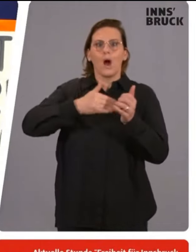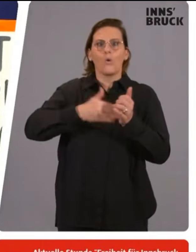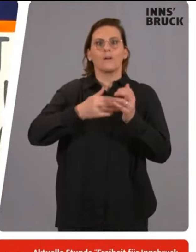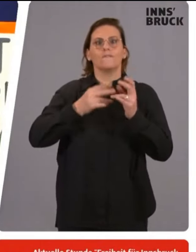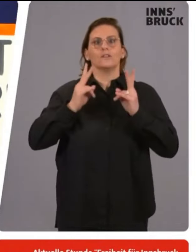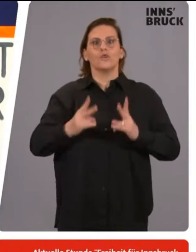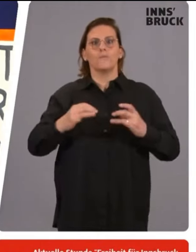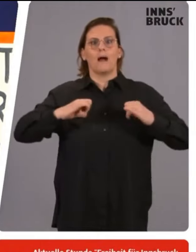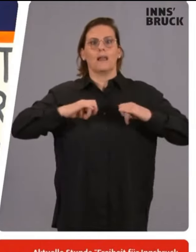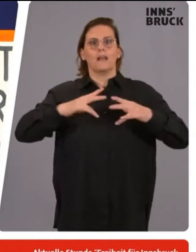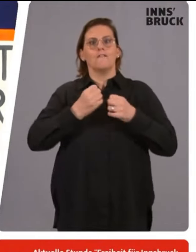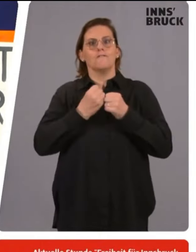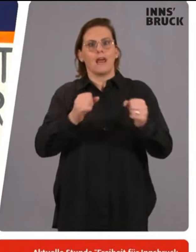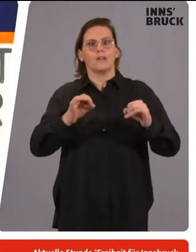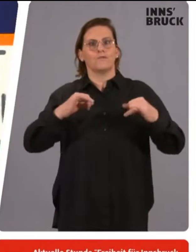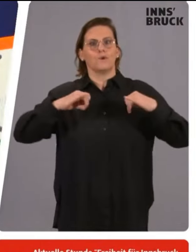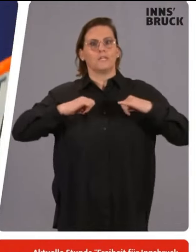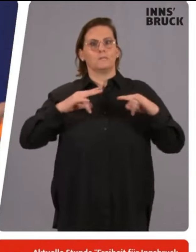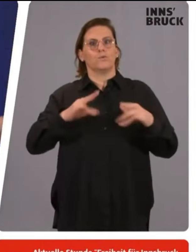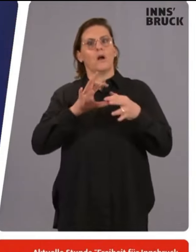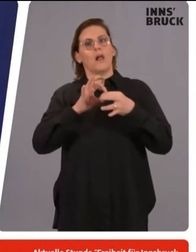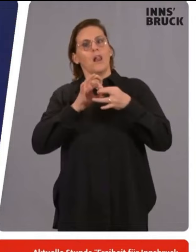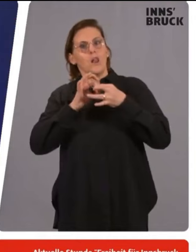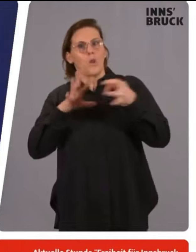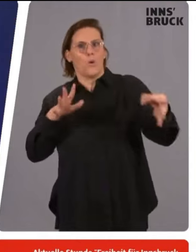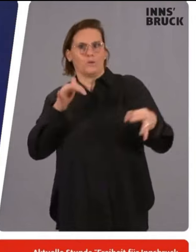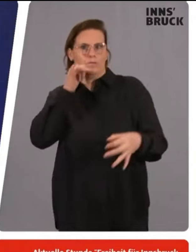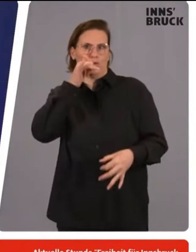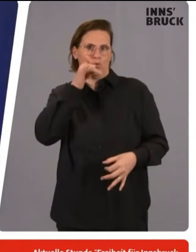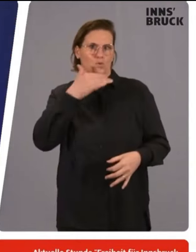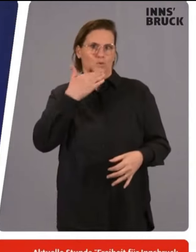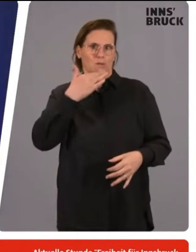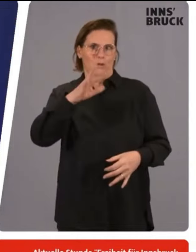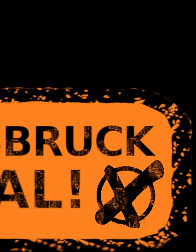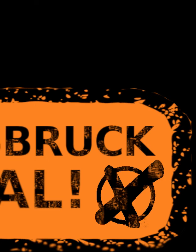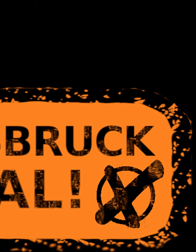Freiheit für insburg und los von Grün danke